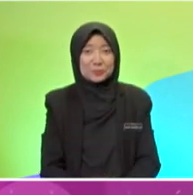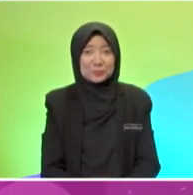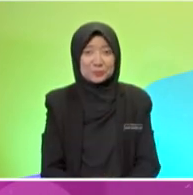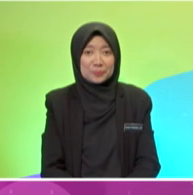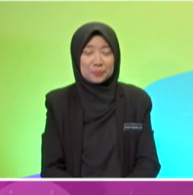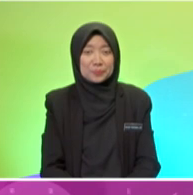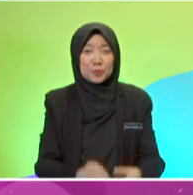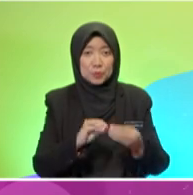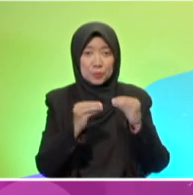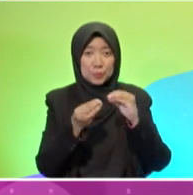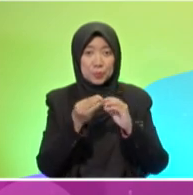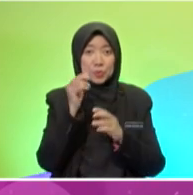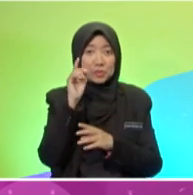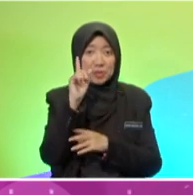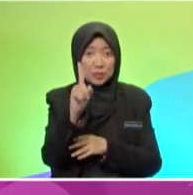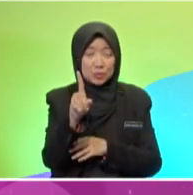Nombor 1,